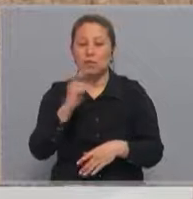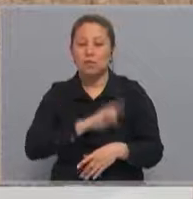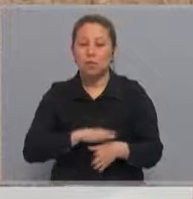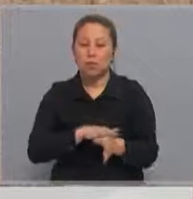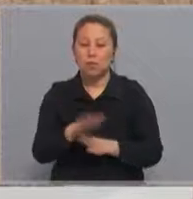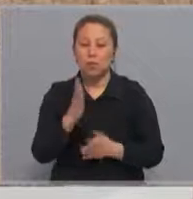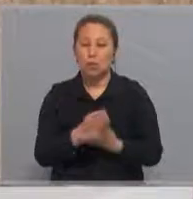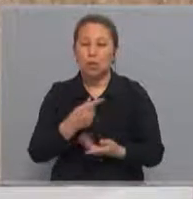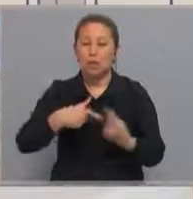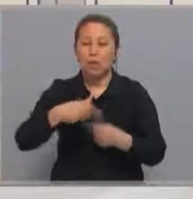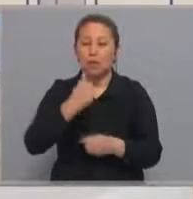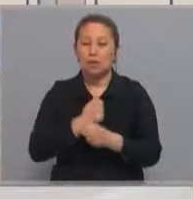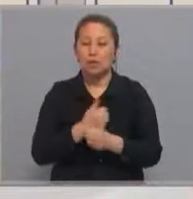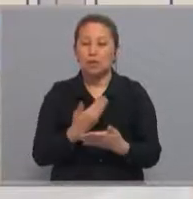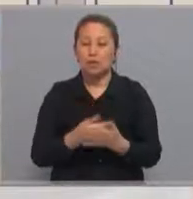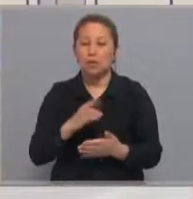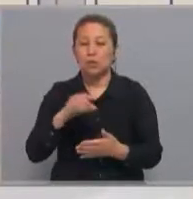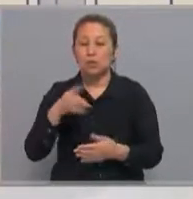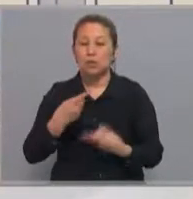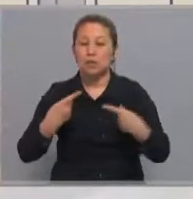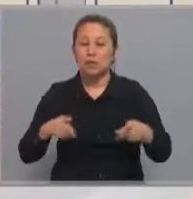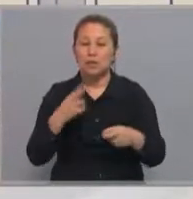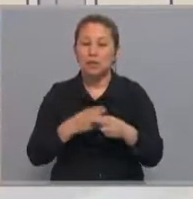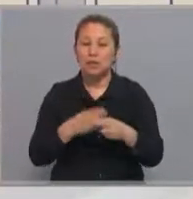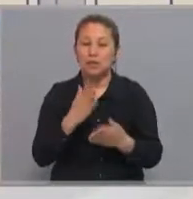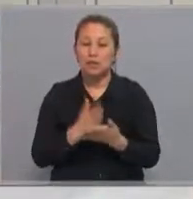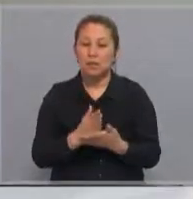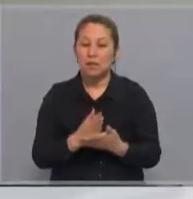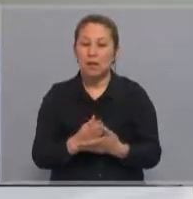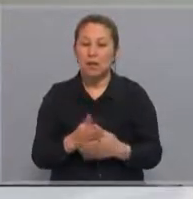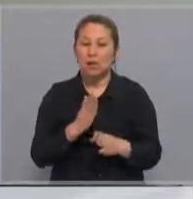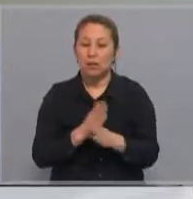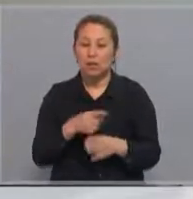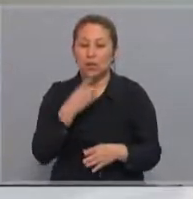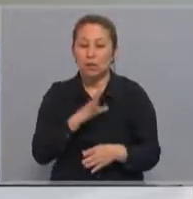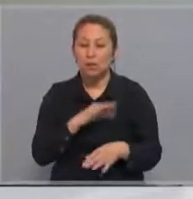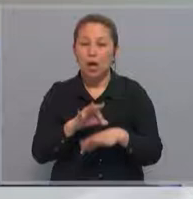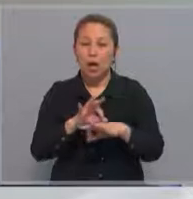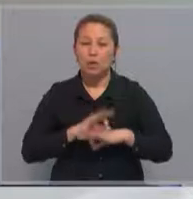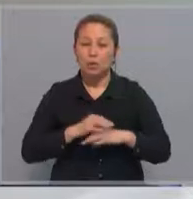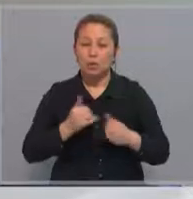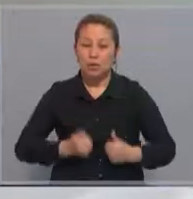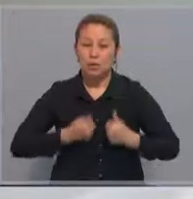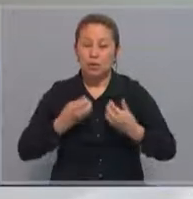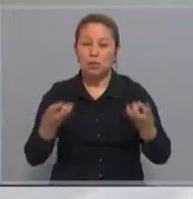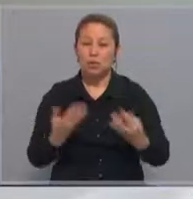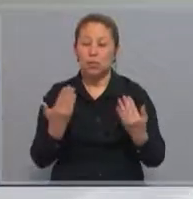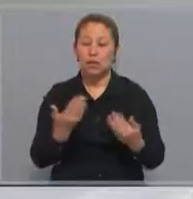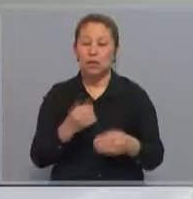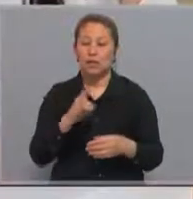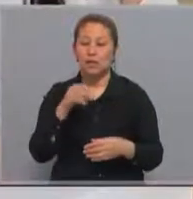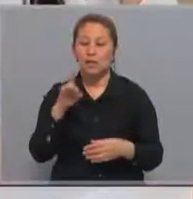жүргізген. Кәсібін дөңгелетіп жатқан осы субъектілерді өзгелер кедергі келтіріп, тоқтатқысы келеді, тіпті тартып алуға да әрекет жасады. Ал оларды